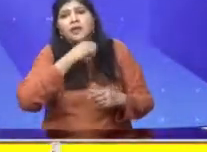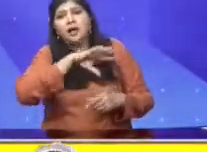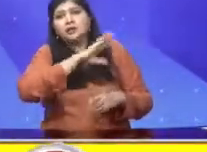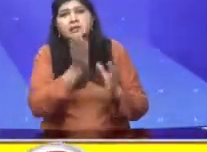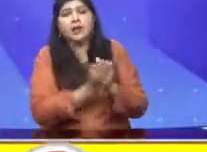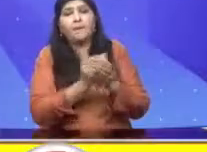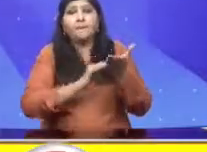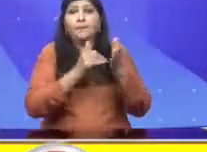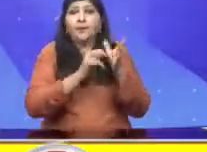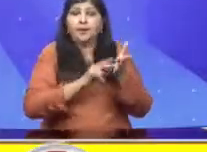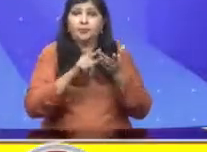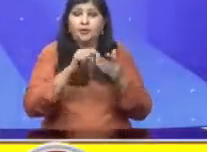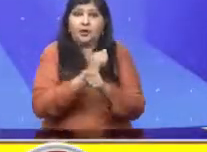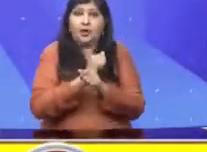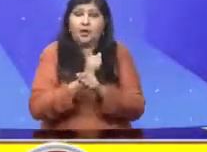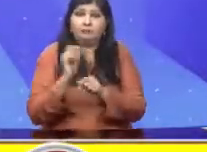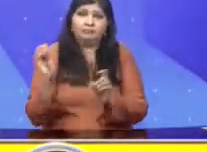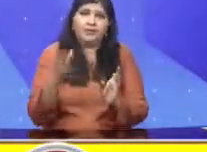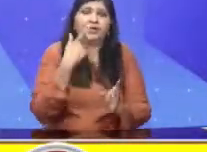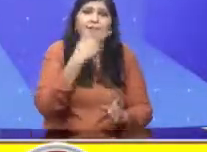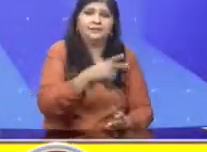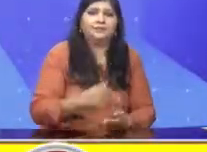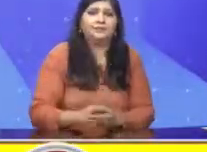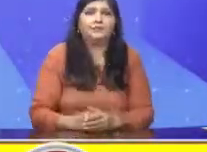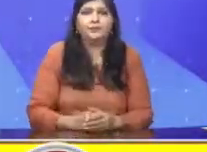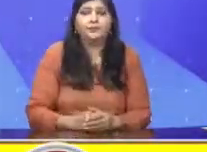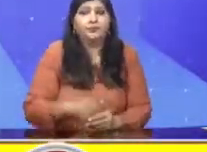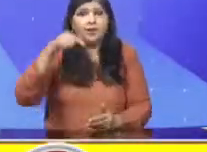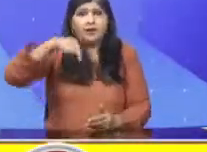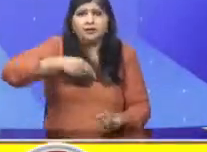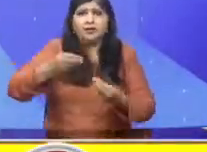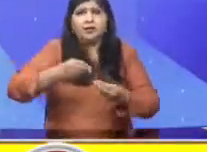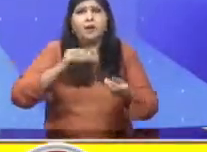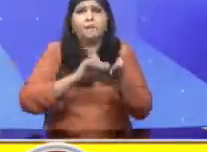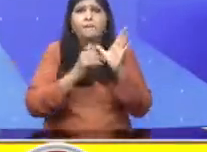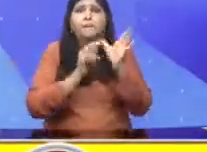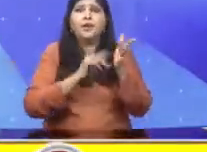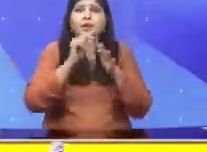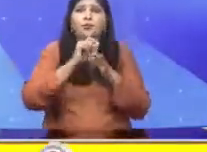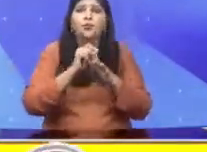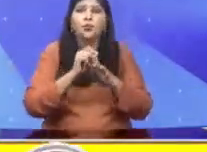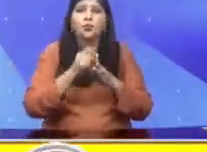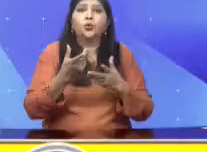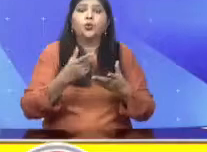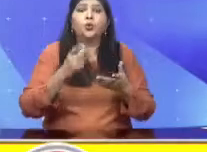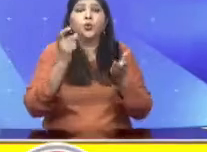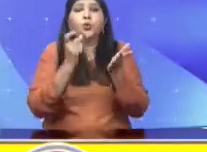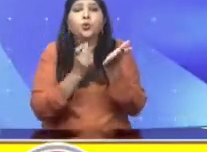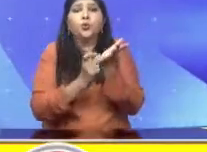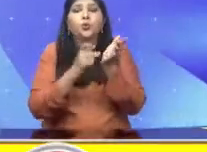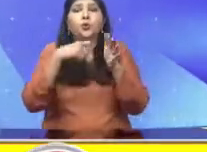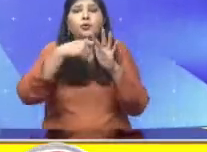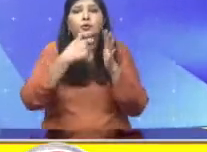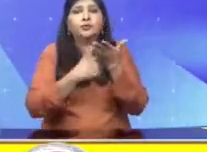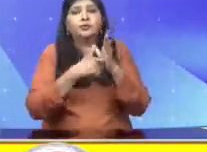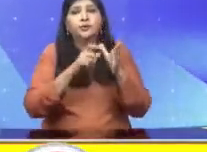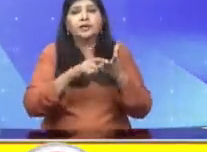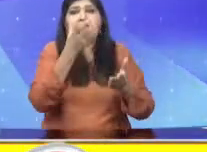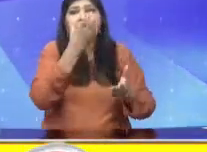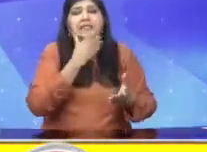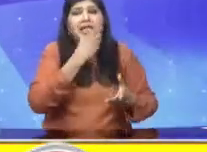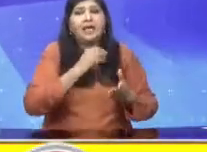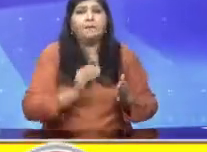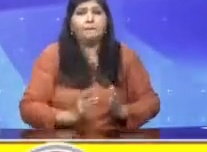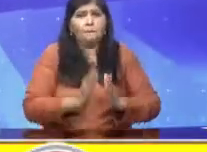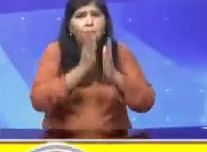मनिपूर में ये कारणामा कर दिखाया है आजकल मनिपूर के उख्रूल जीले में सेव की